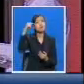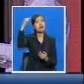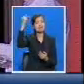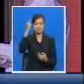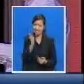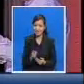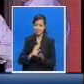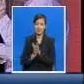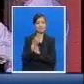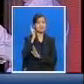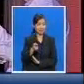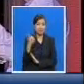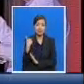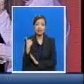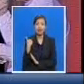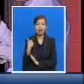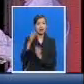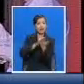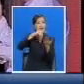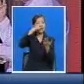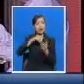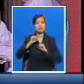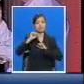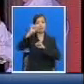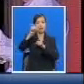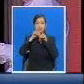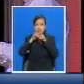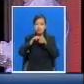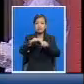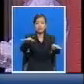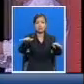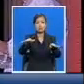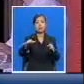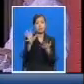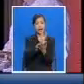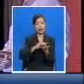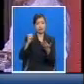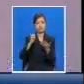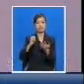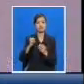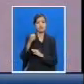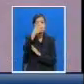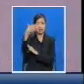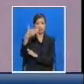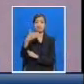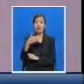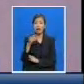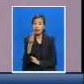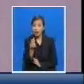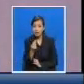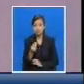ไม่กี่วันที่ผ่านมาประเทศไทยของเราประกาศมหาวิทยาลัยวิจัยแห่งชาติเรียบร้อยแล้วครับ9มหาวิท